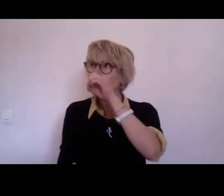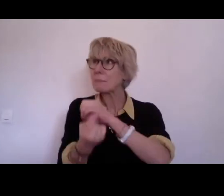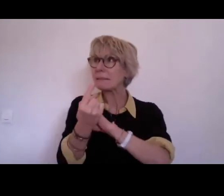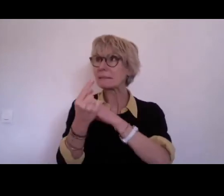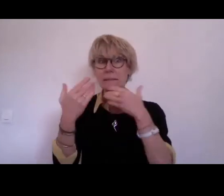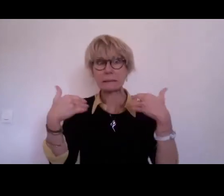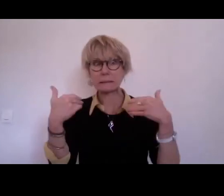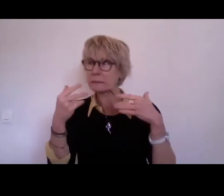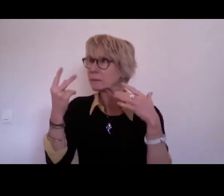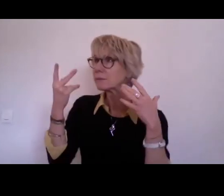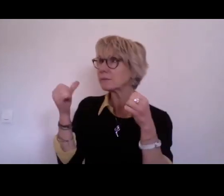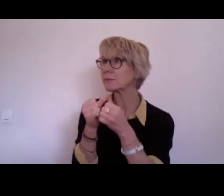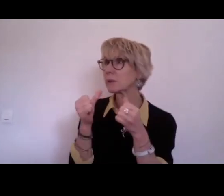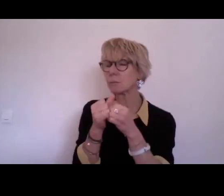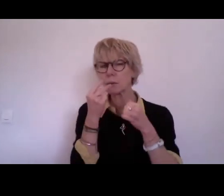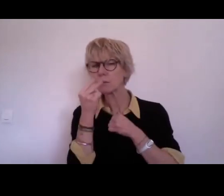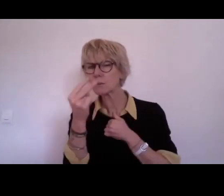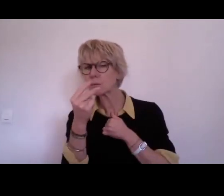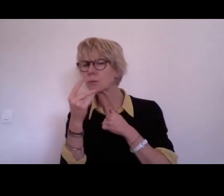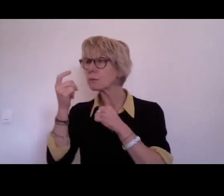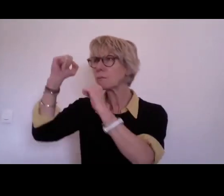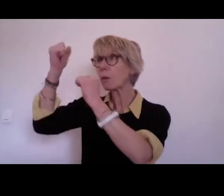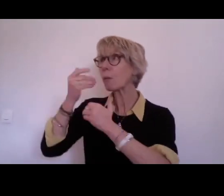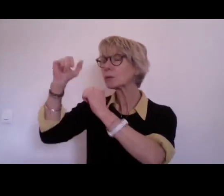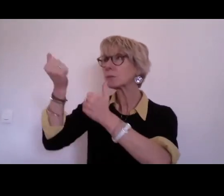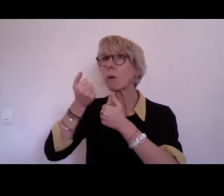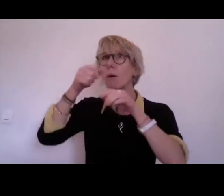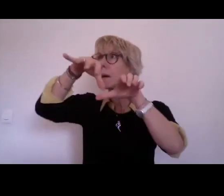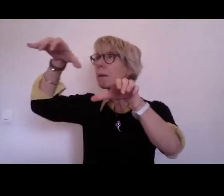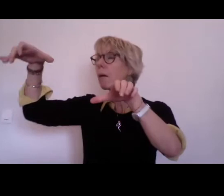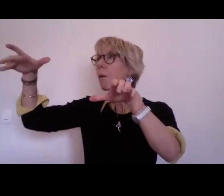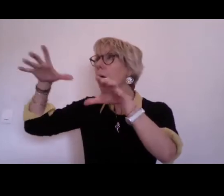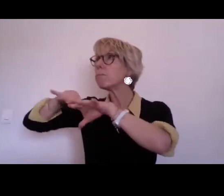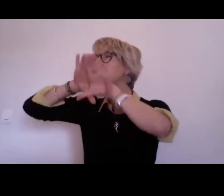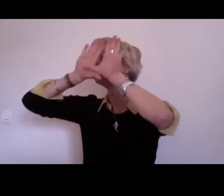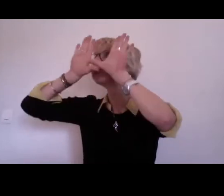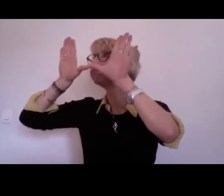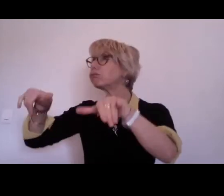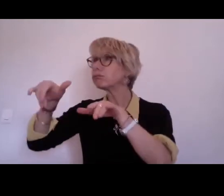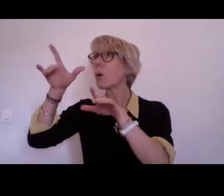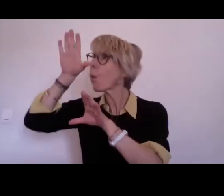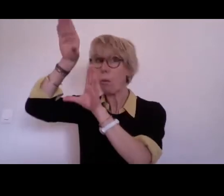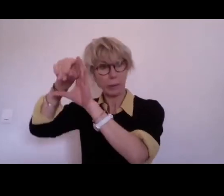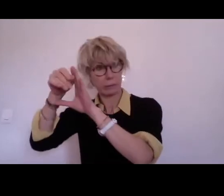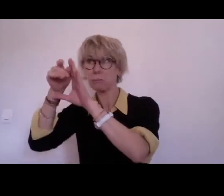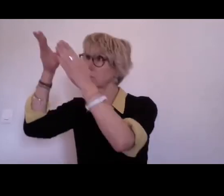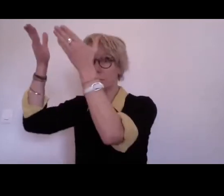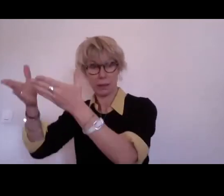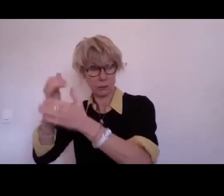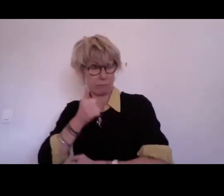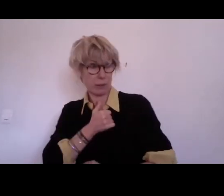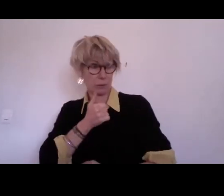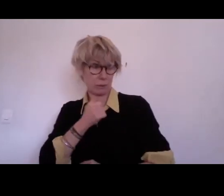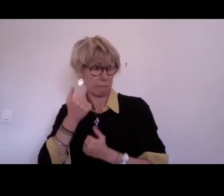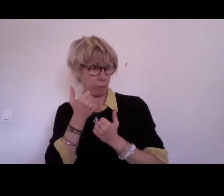que déjà il y avait beaucoup de propositions vraiment intéressantes, même à titre personnel. Enfin, c'était vraiment, il y a eu un engouement